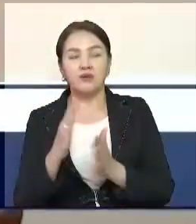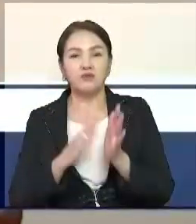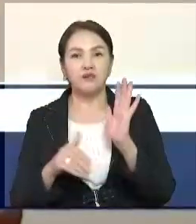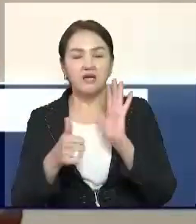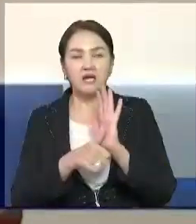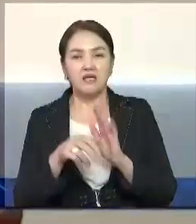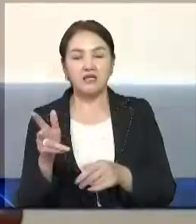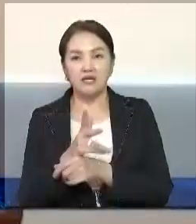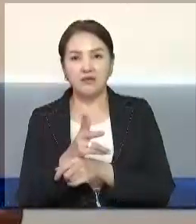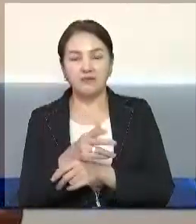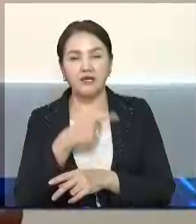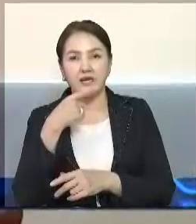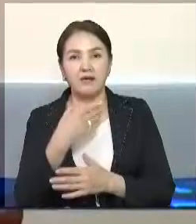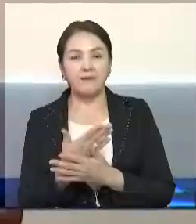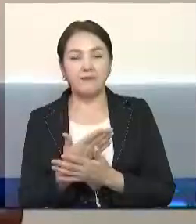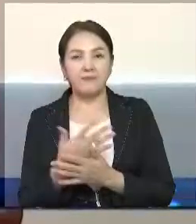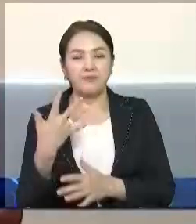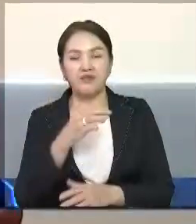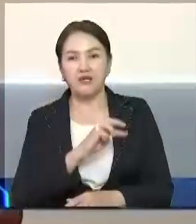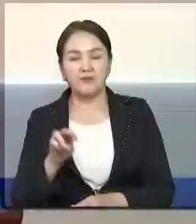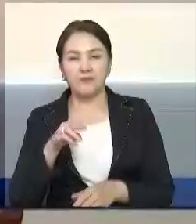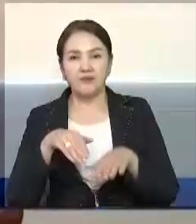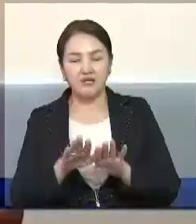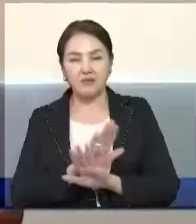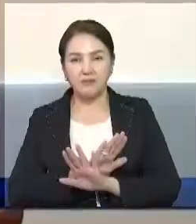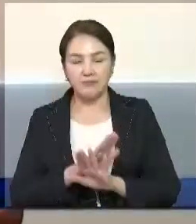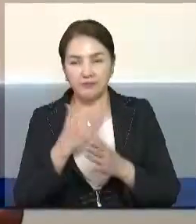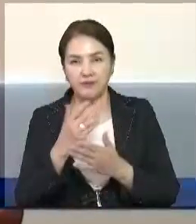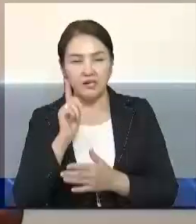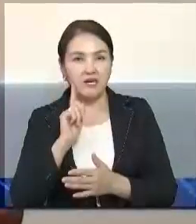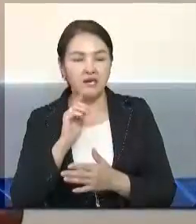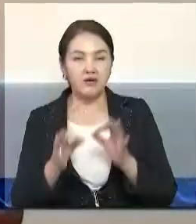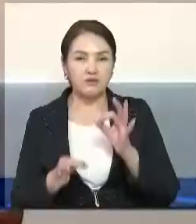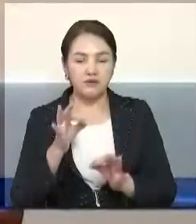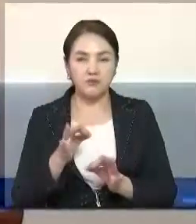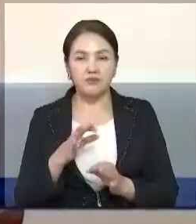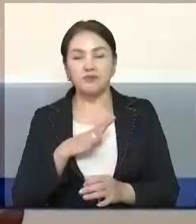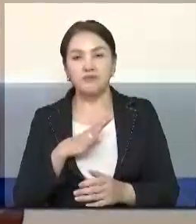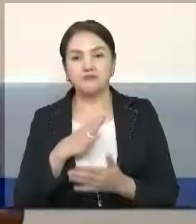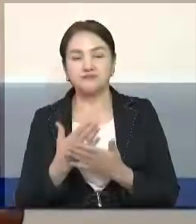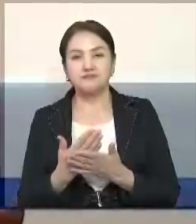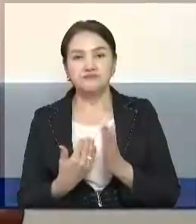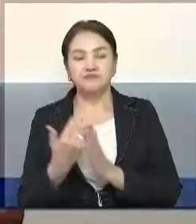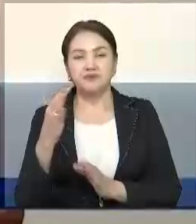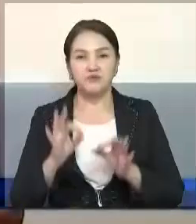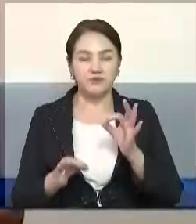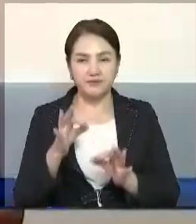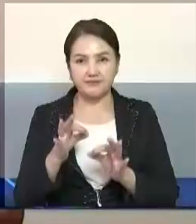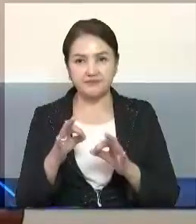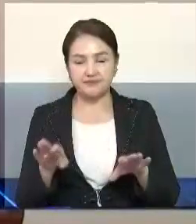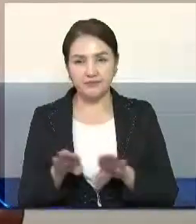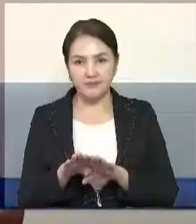камерамен. Сіздің айтып отқаныңыз 5 миллиардтық бұл мәселе шешілді қазіргі таңда. Соттың қаулысы шықты. Жоғары соттан